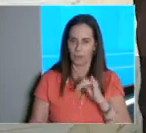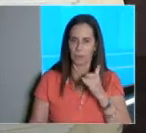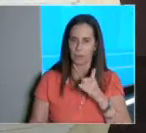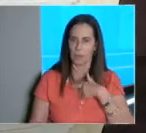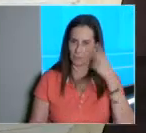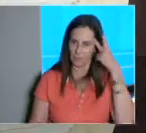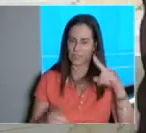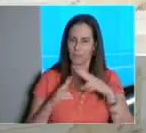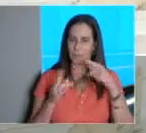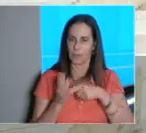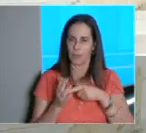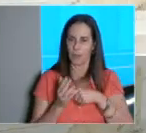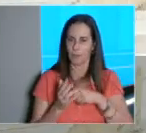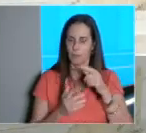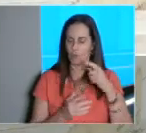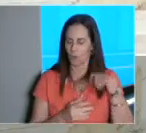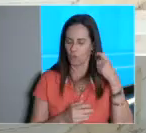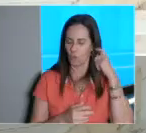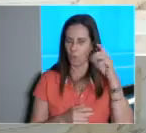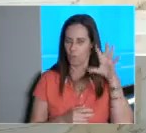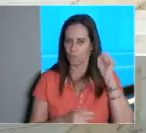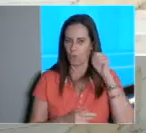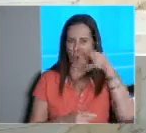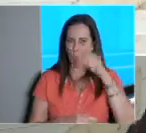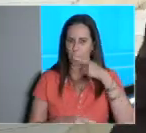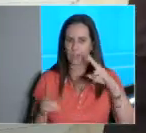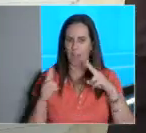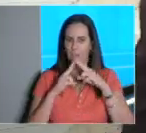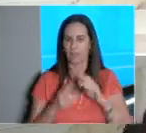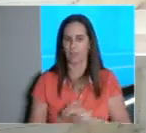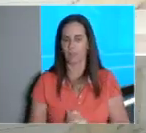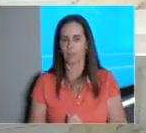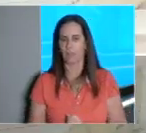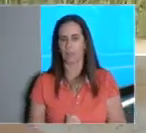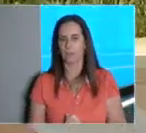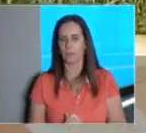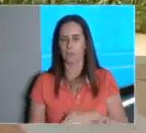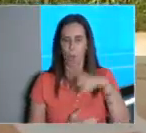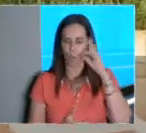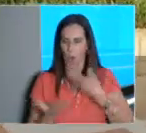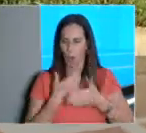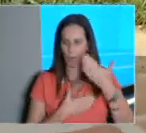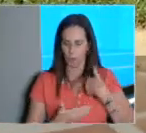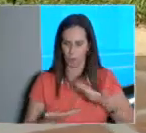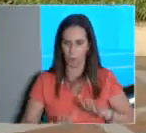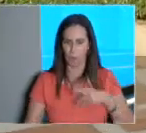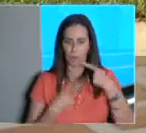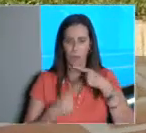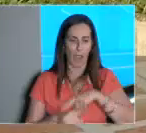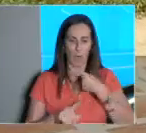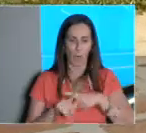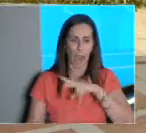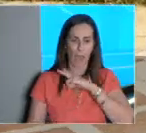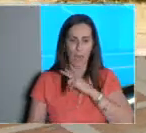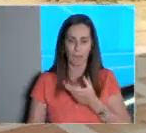כן, אני מבין צרפתית בגלל משמיעה ממישהו. ארוש לך עדיין מדברים צרפתית? כן, חצי חצי, אבל כן. ארוש שלי עלו ארצה זמן קצר לפני שנולדתי ומדברים עד היום